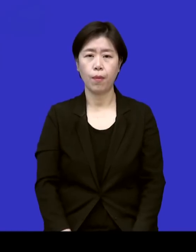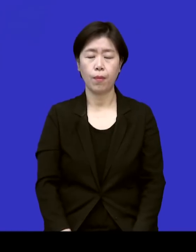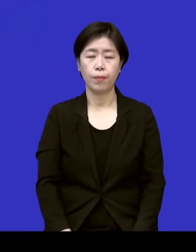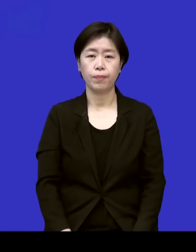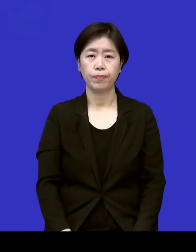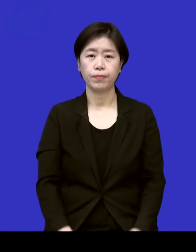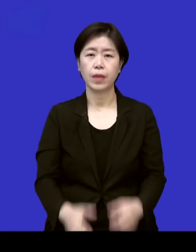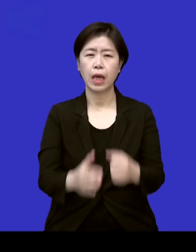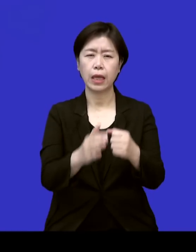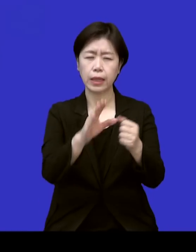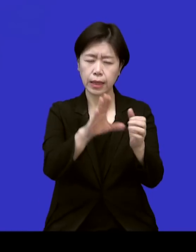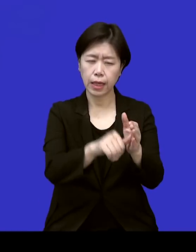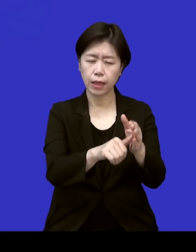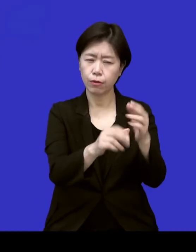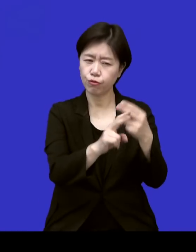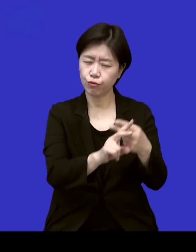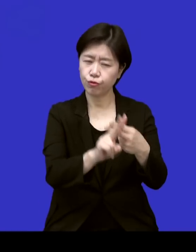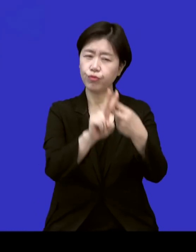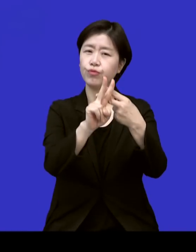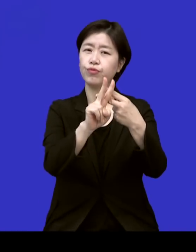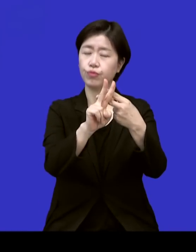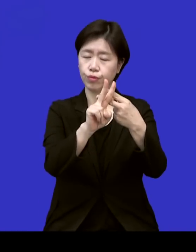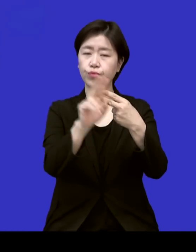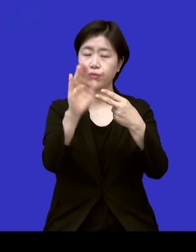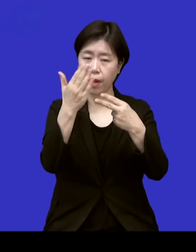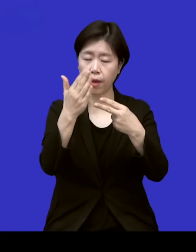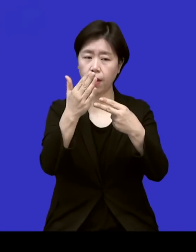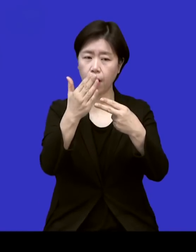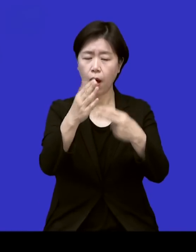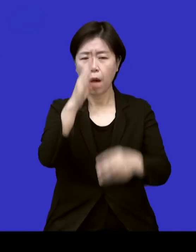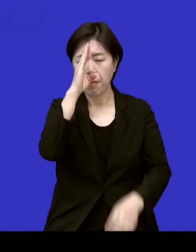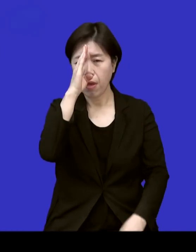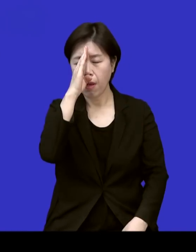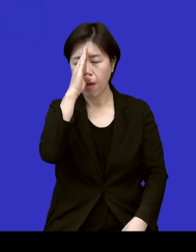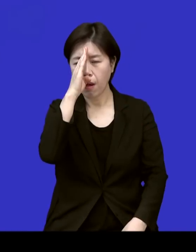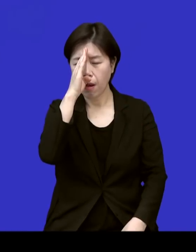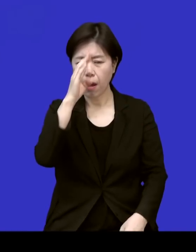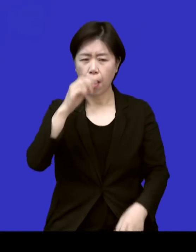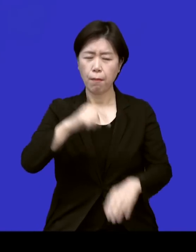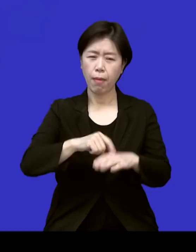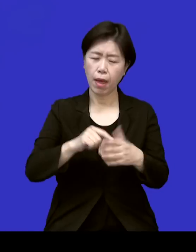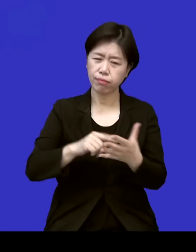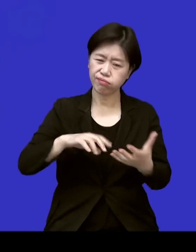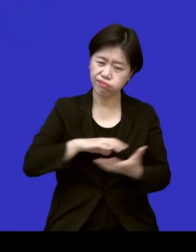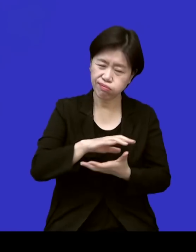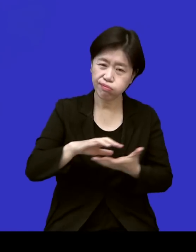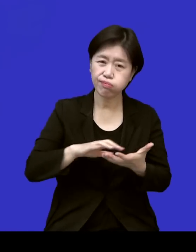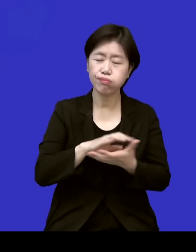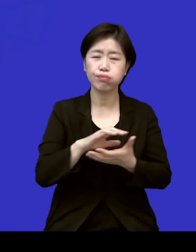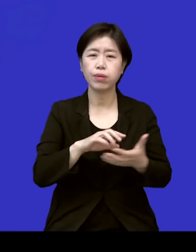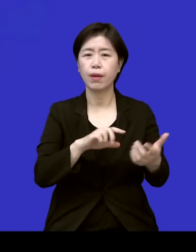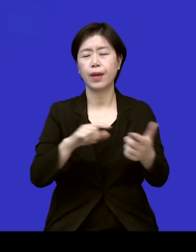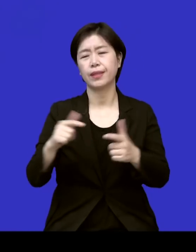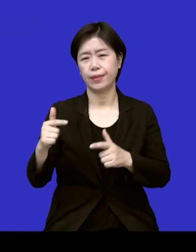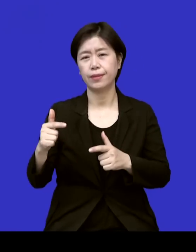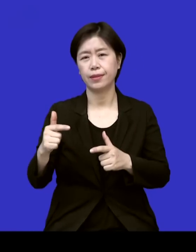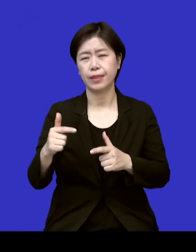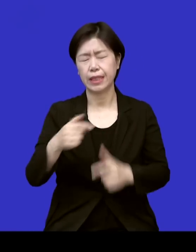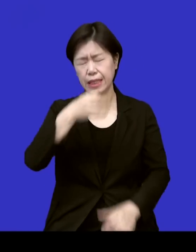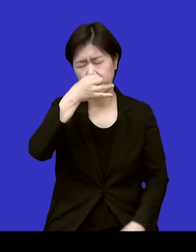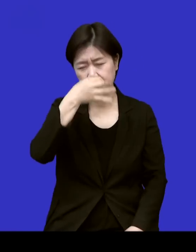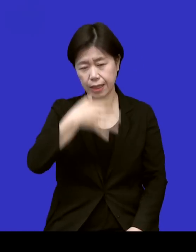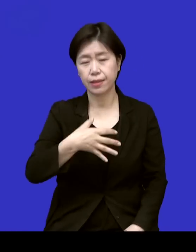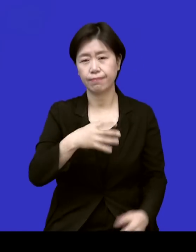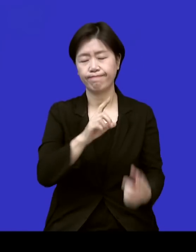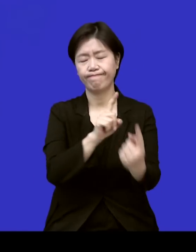그러니까 네. 중2병 그 사춘기가 그 올 때에 그 네. 감정의 이제 그 소용돌이 속에서 이제 아이는 자기가 너무 힘이